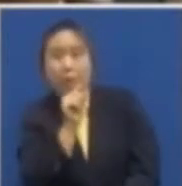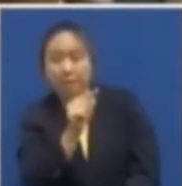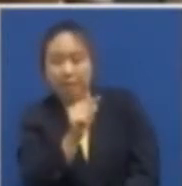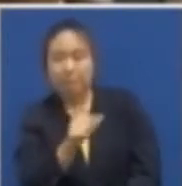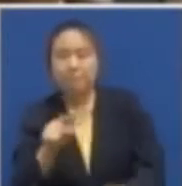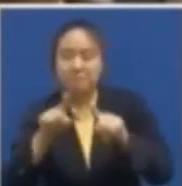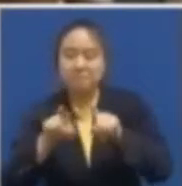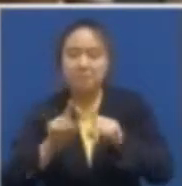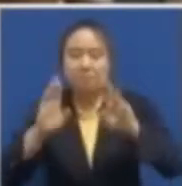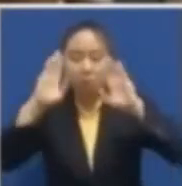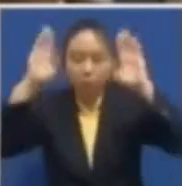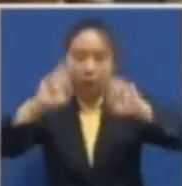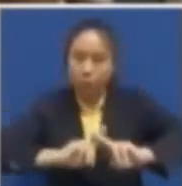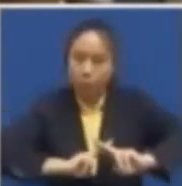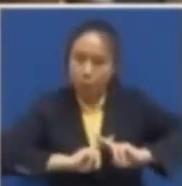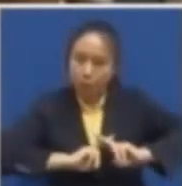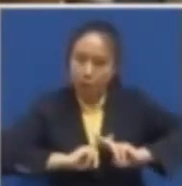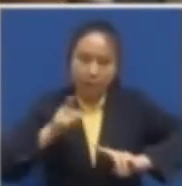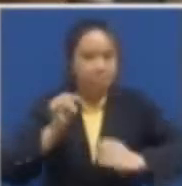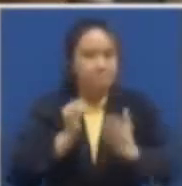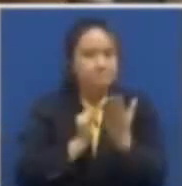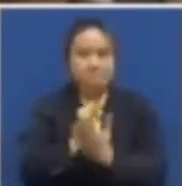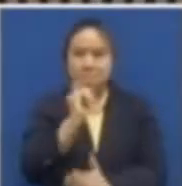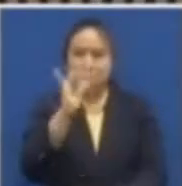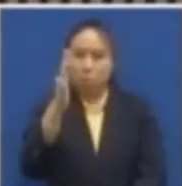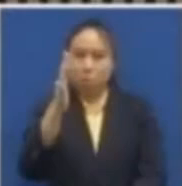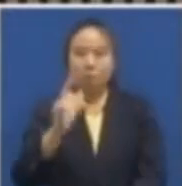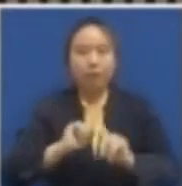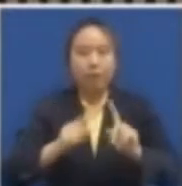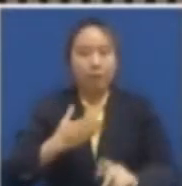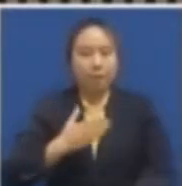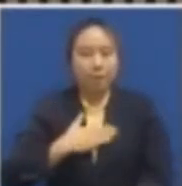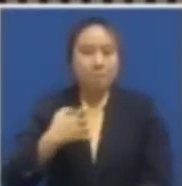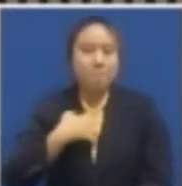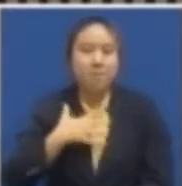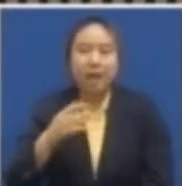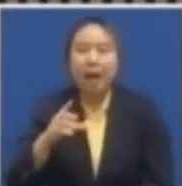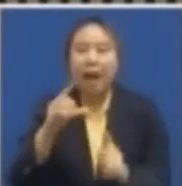ของตัวเองซึ่งก็เป็นเรื่องที่ไม่ถูกต้องแต่ผมก็ไม่อยากให้ถอนคำพูดครับขอขอบคุณครับ